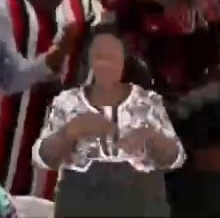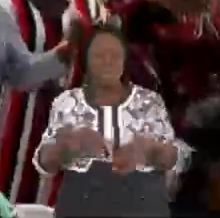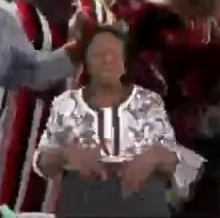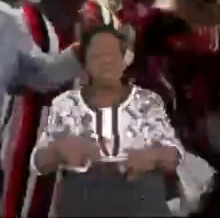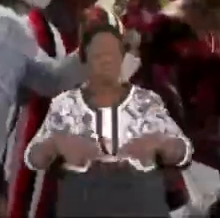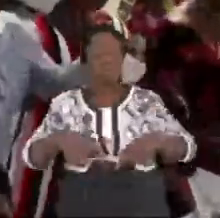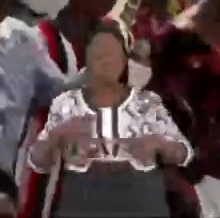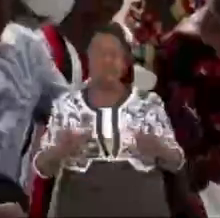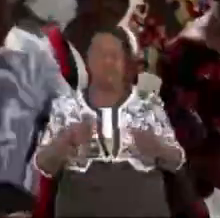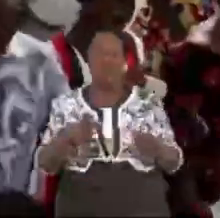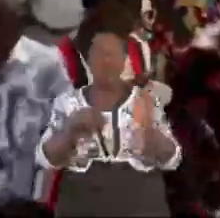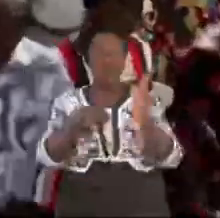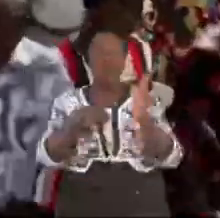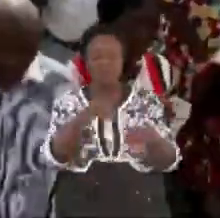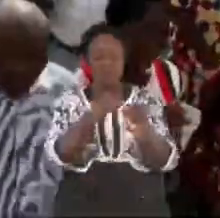de Jésus.